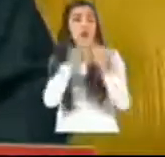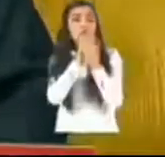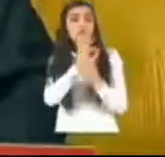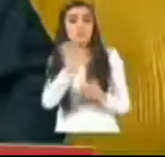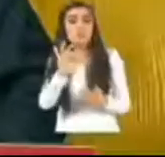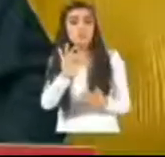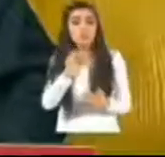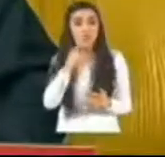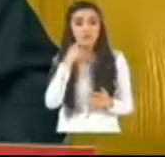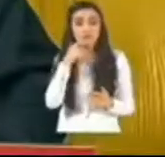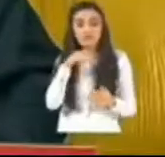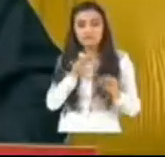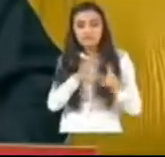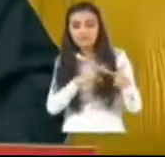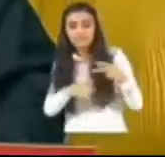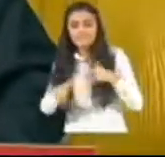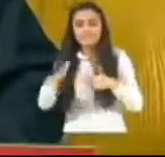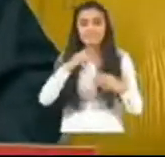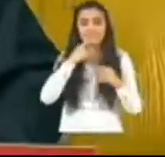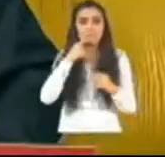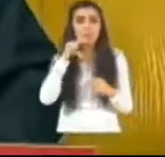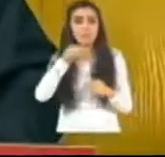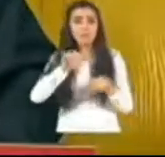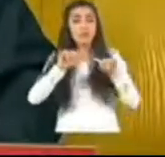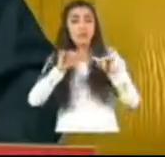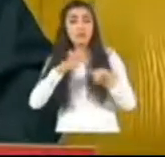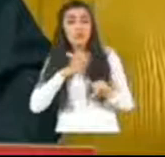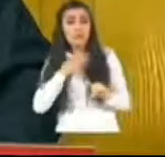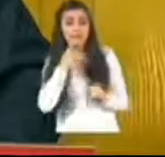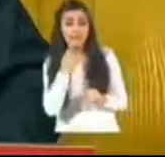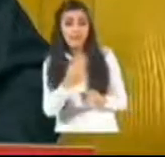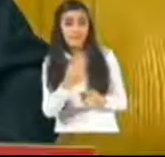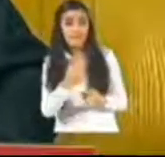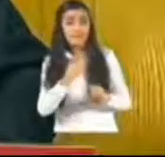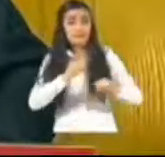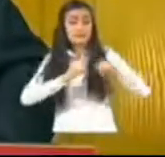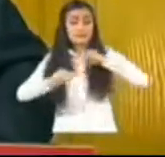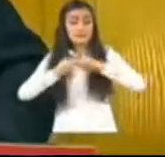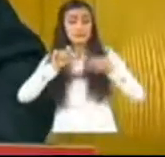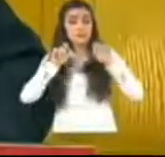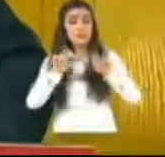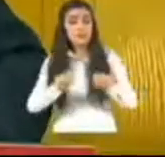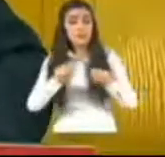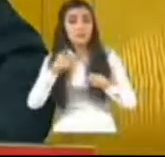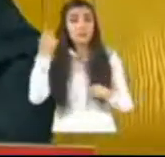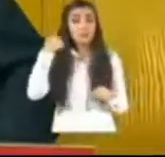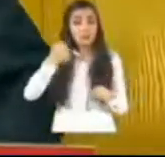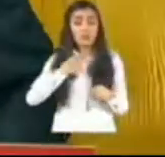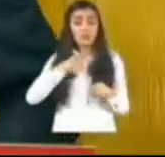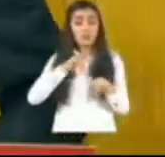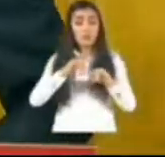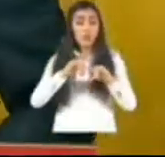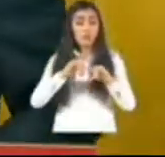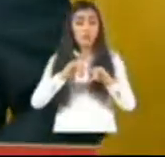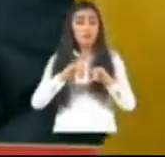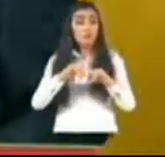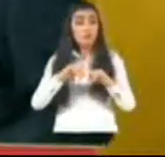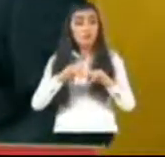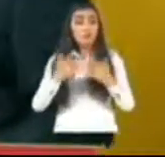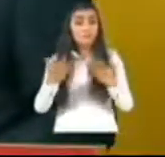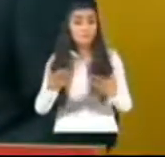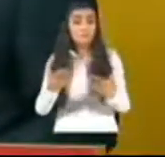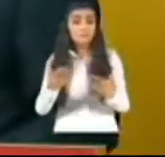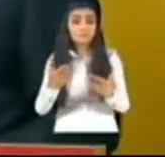anlaşmazlıkların girdabındadır. Bugün oyun var diye sızlananlar, dün bize karşı oynanan